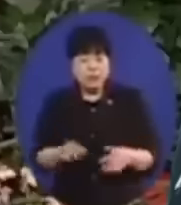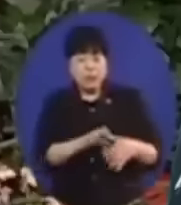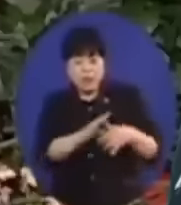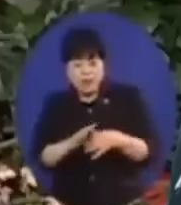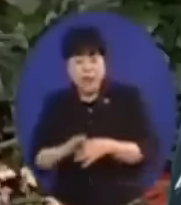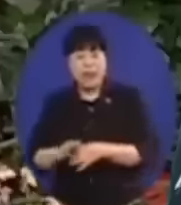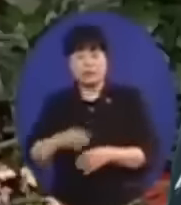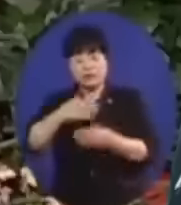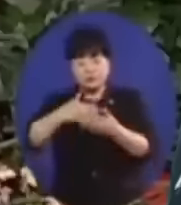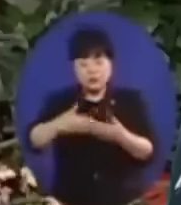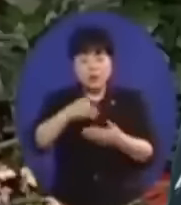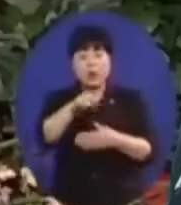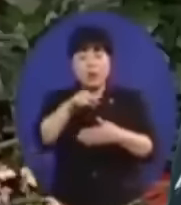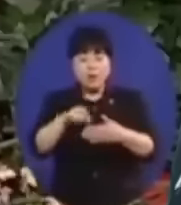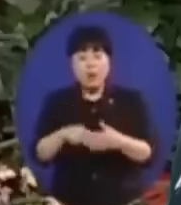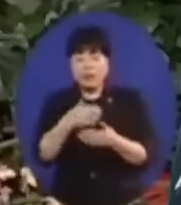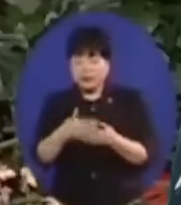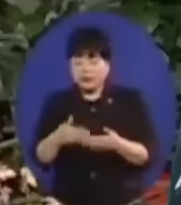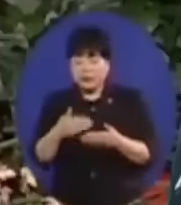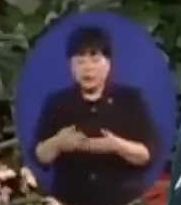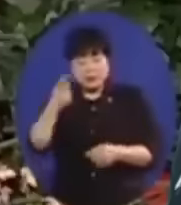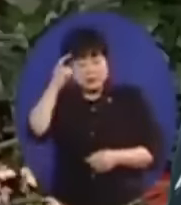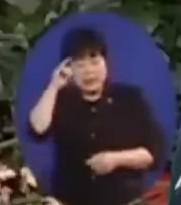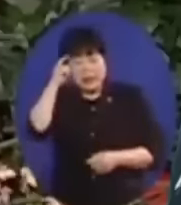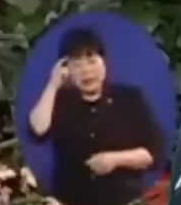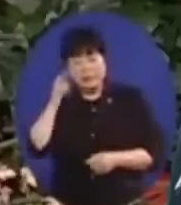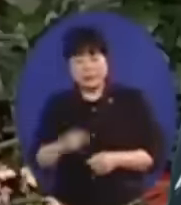것입니다. 마음 그림 그리기.